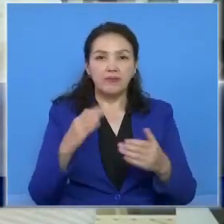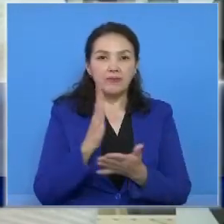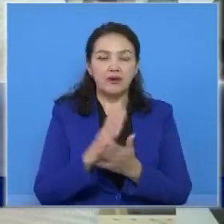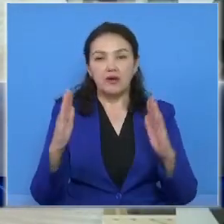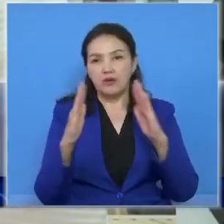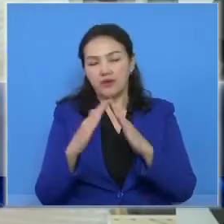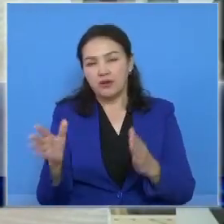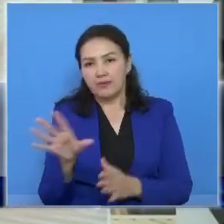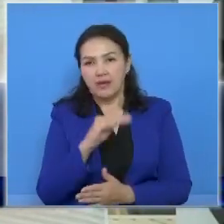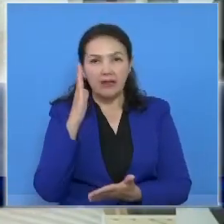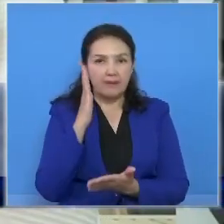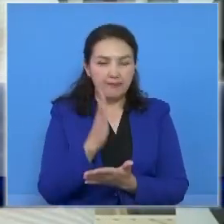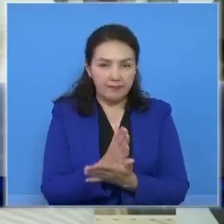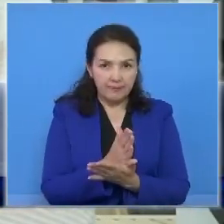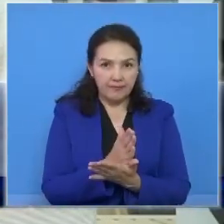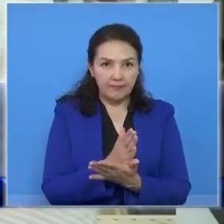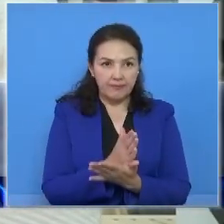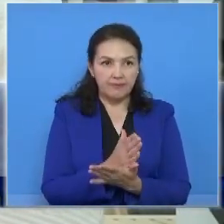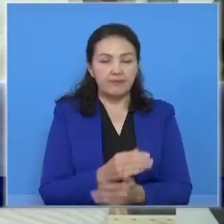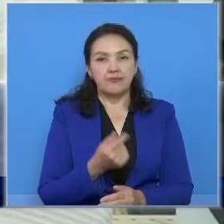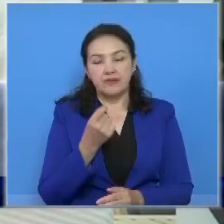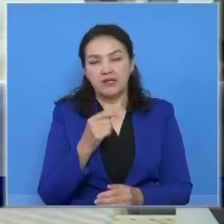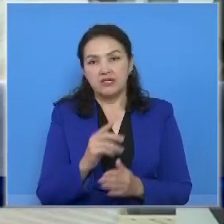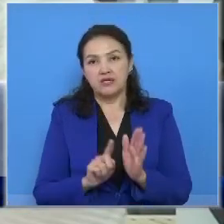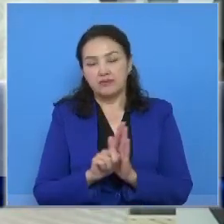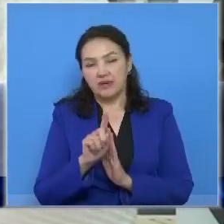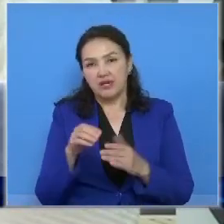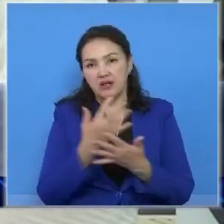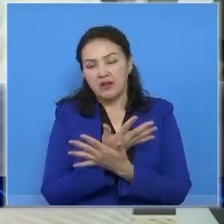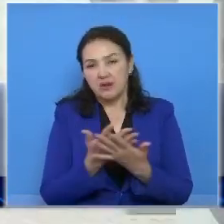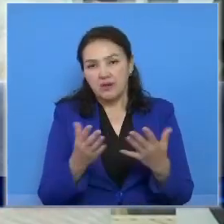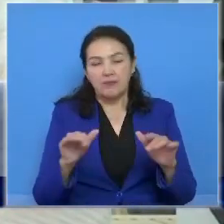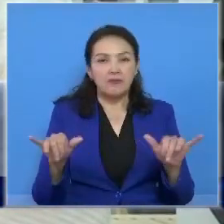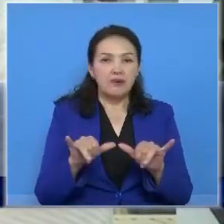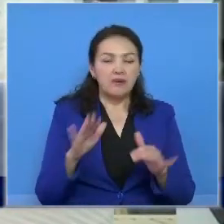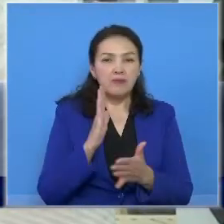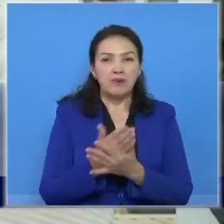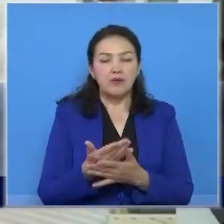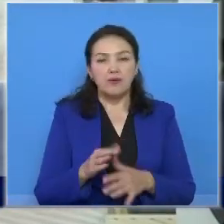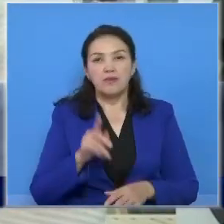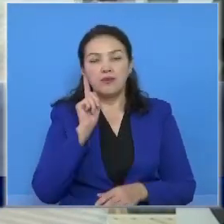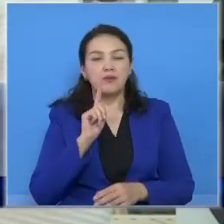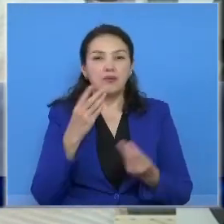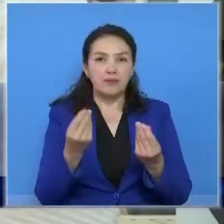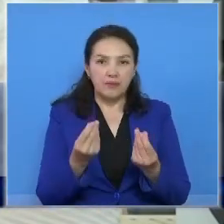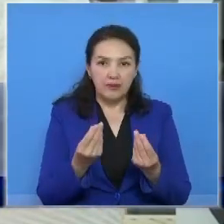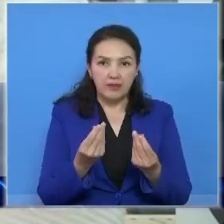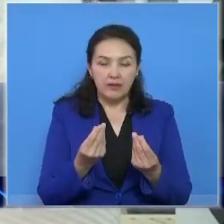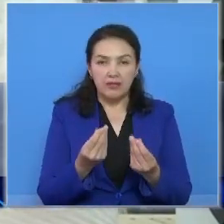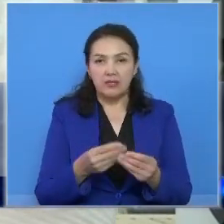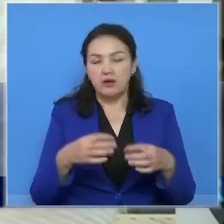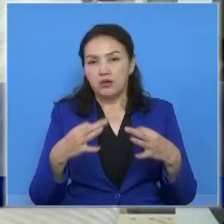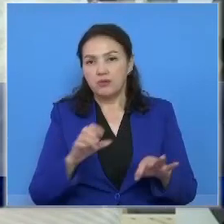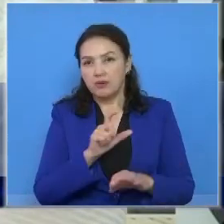керек нәрсенің бәрі бар. Майда шеде ыдыстан бастап, кез келген жиһазға дейін. Өте тиімді бағада, кез